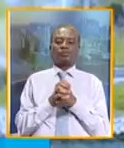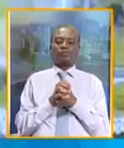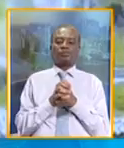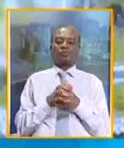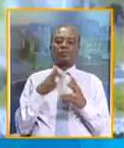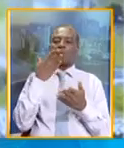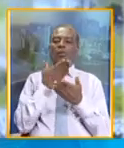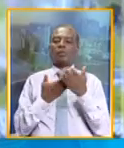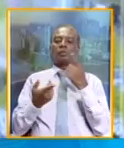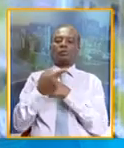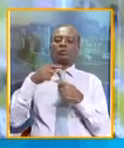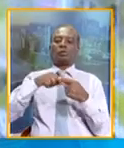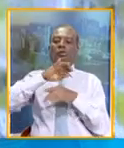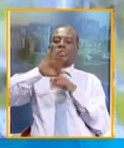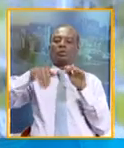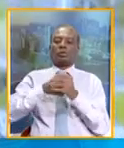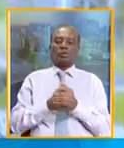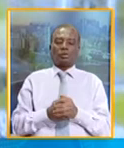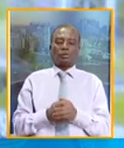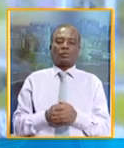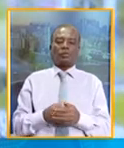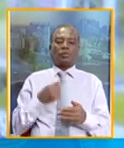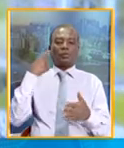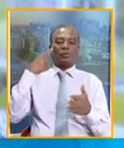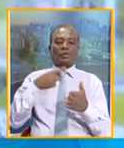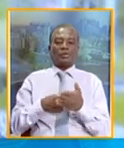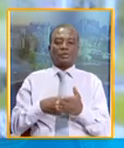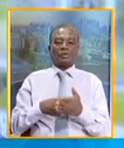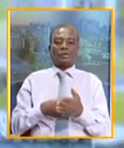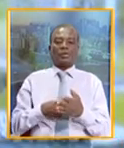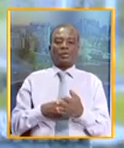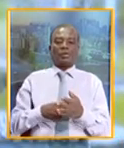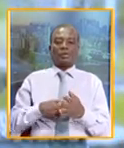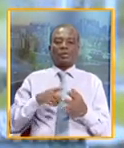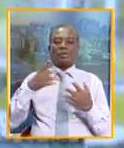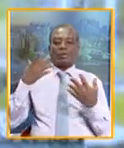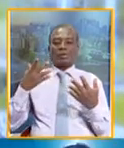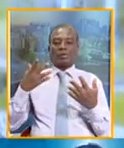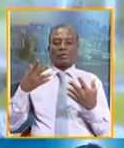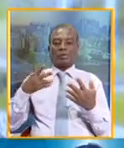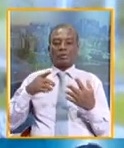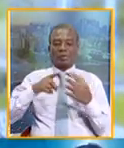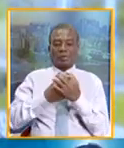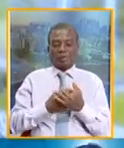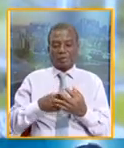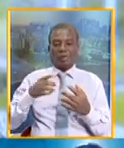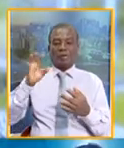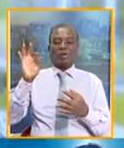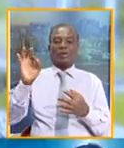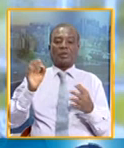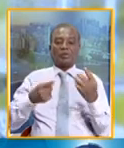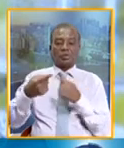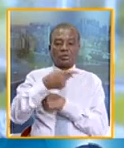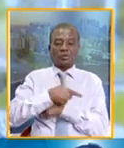Oui, bonjour à tous. Voici 9 jours aujourd'hui que le top départ pour la campagne électorale de la présidentielle du 31 octobre a été lancé.